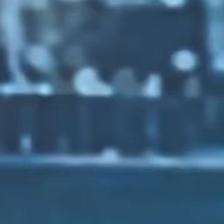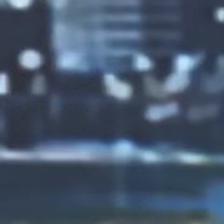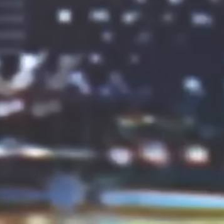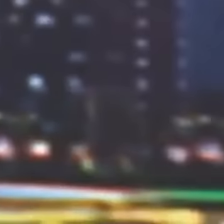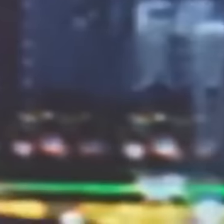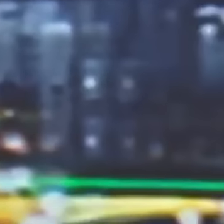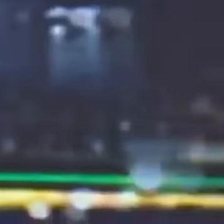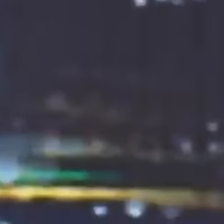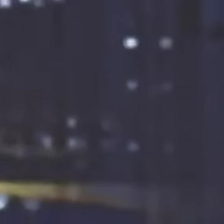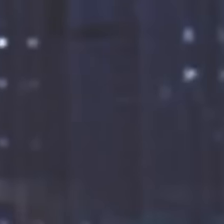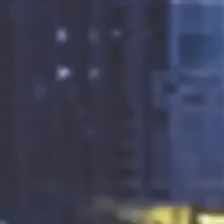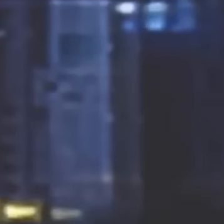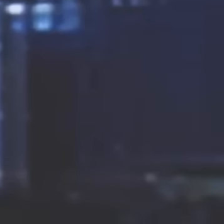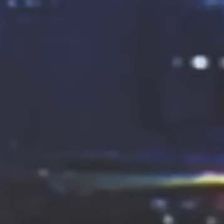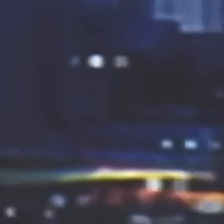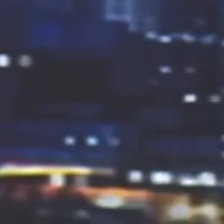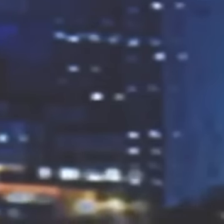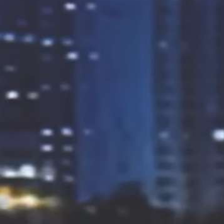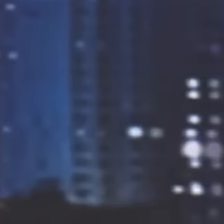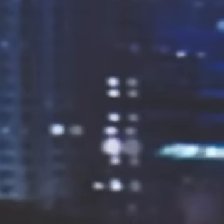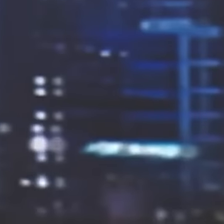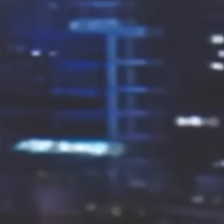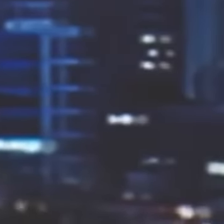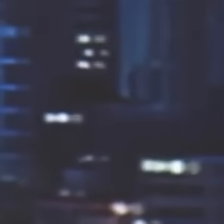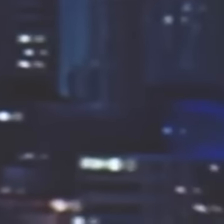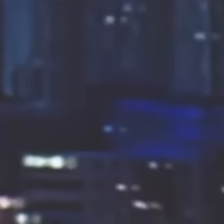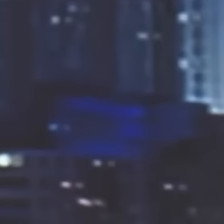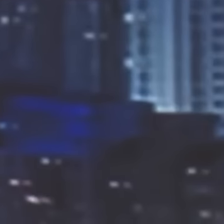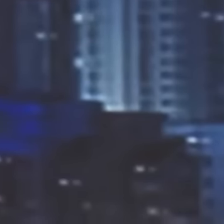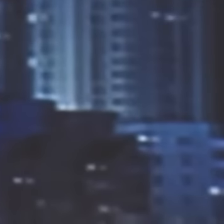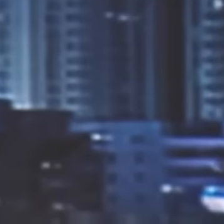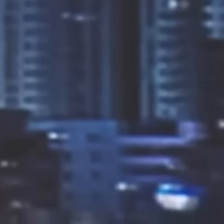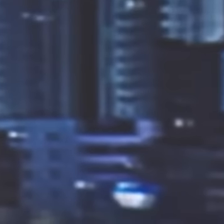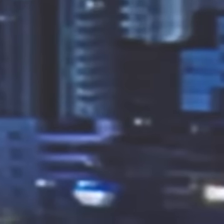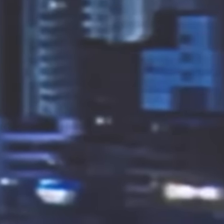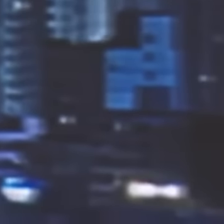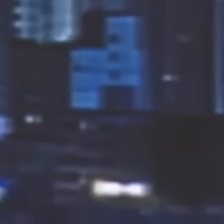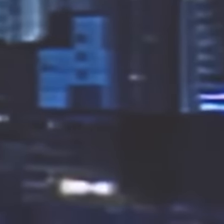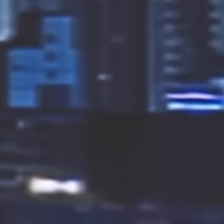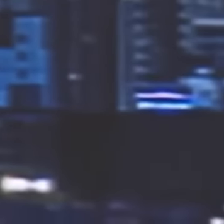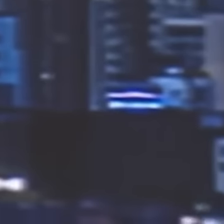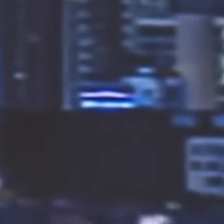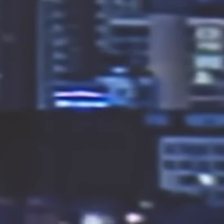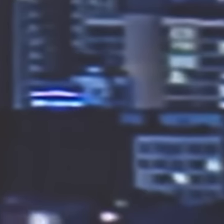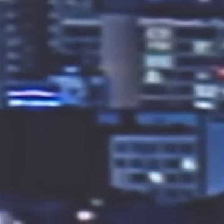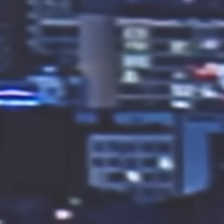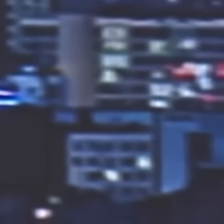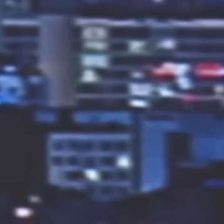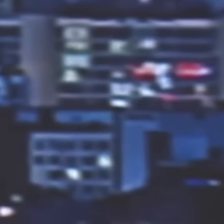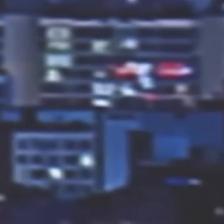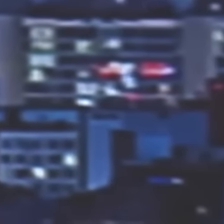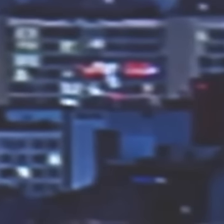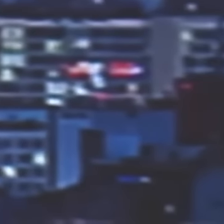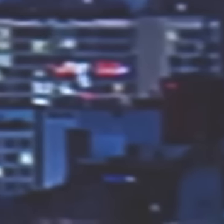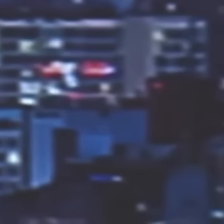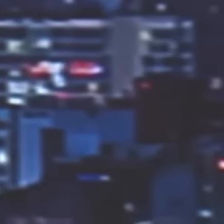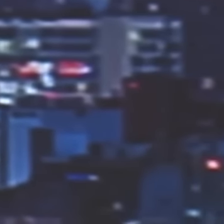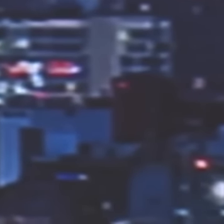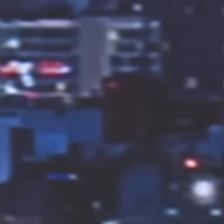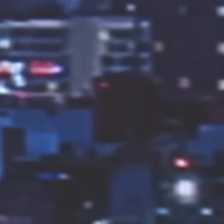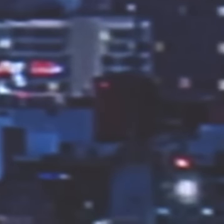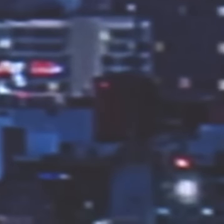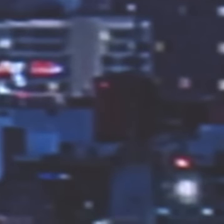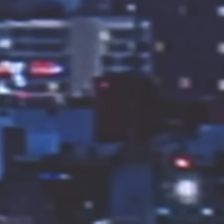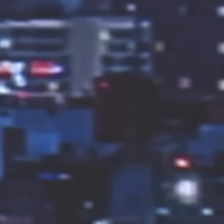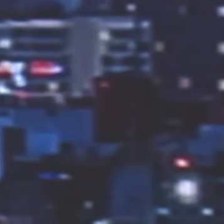관입니다 jtbc 뉴스 를 시청해 주셔서 고맙습니다 저희는 저녁 6시 50분 뉴스룸에서 뵙겠습니다